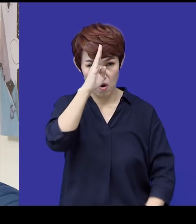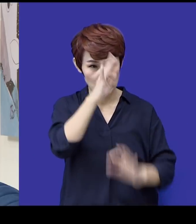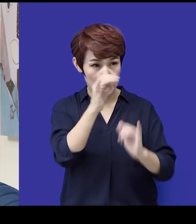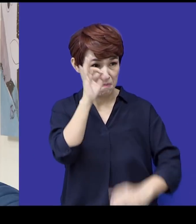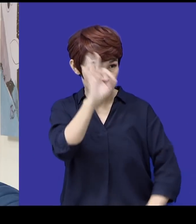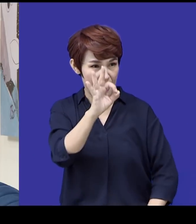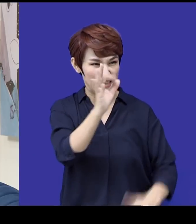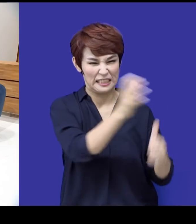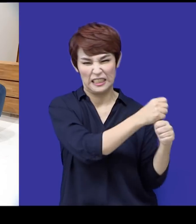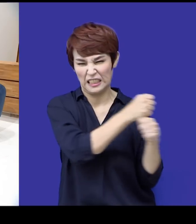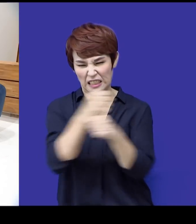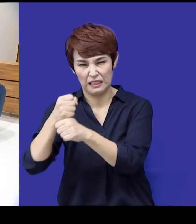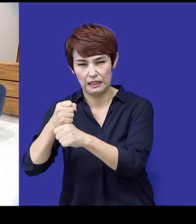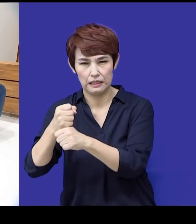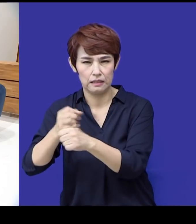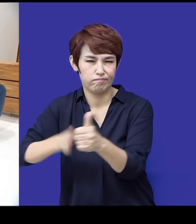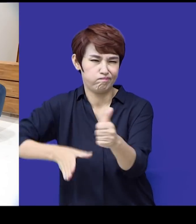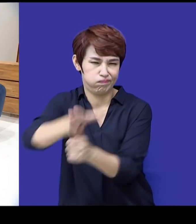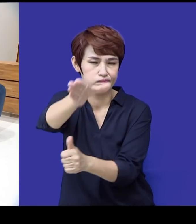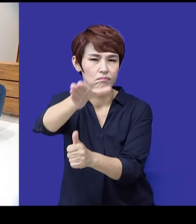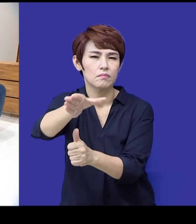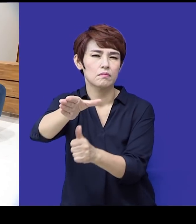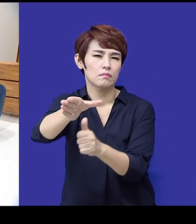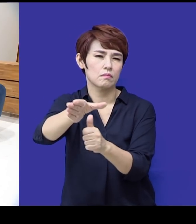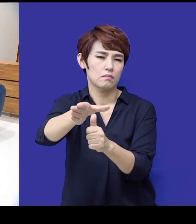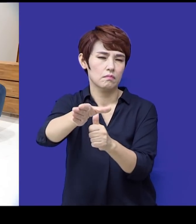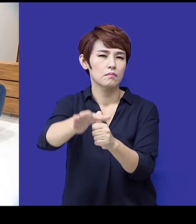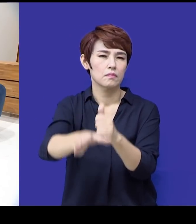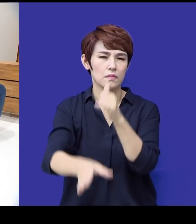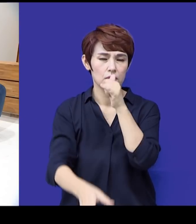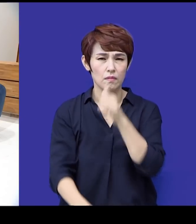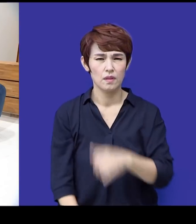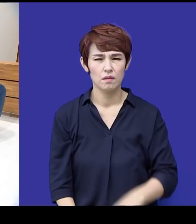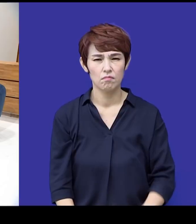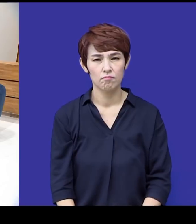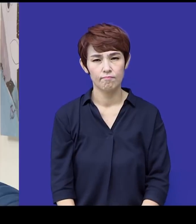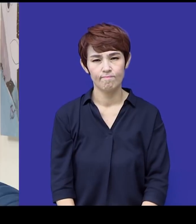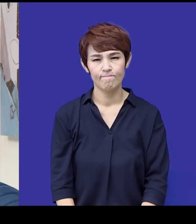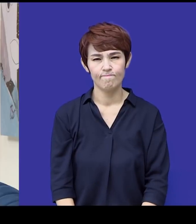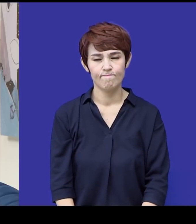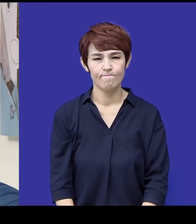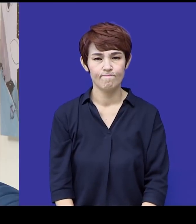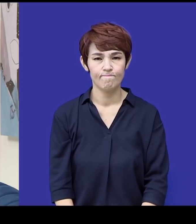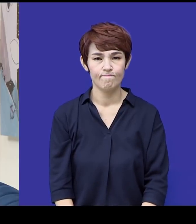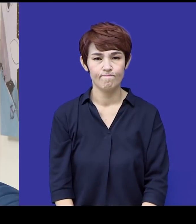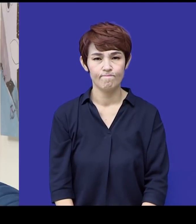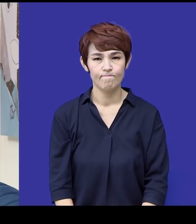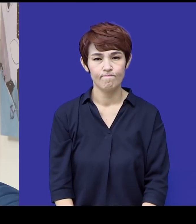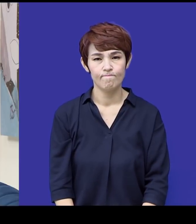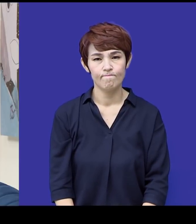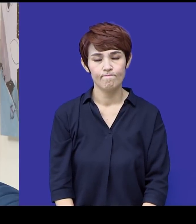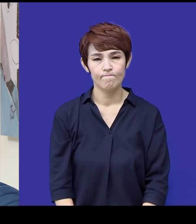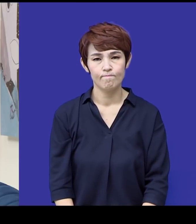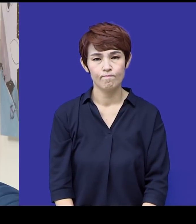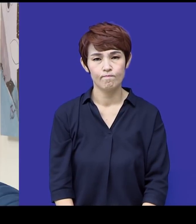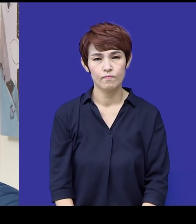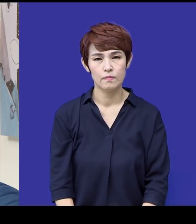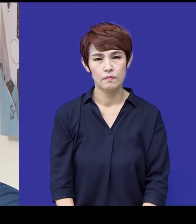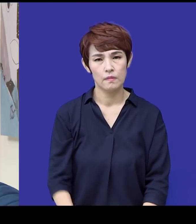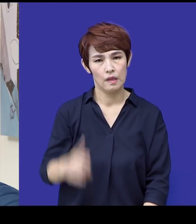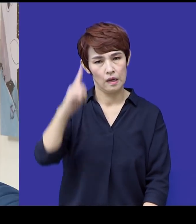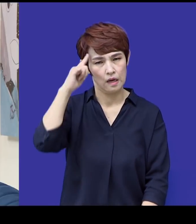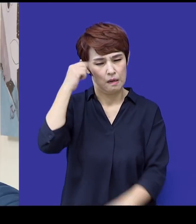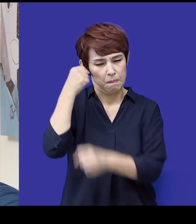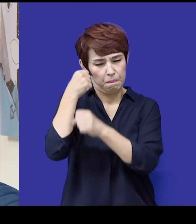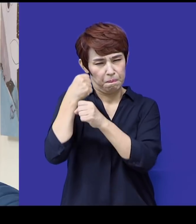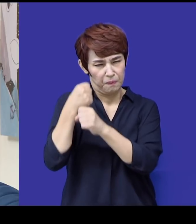봐가지고선 끌고 가서 죽인 것도 하고 그랬었죠. 사실은 아닌데. 그런 그